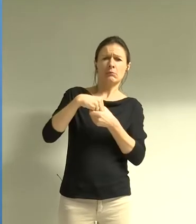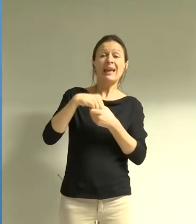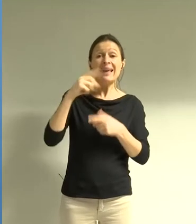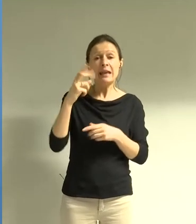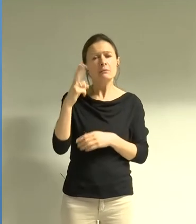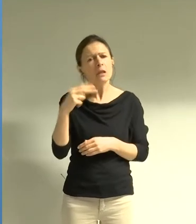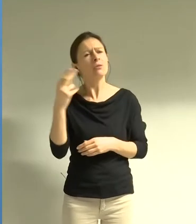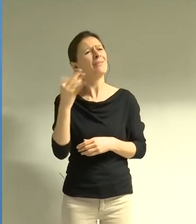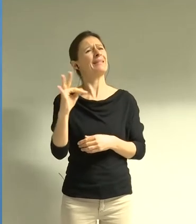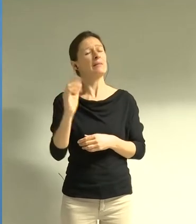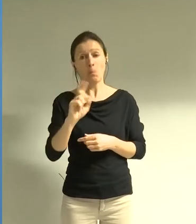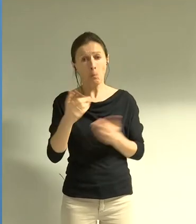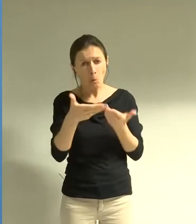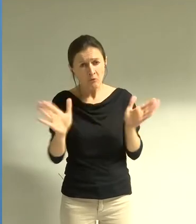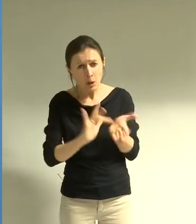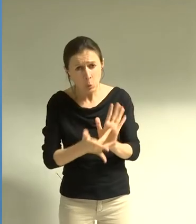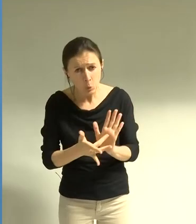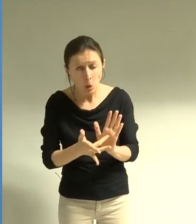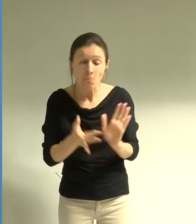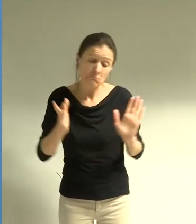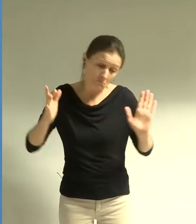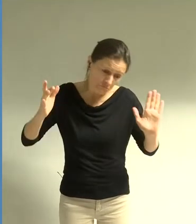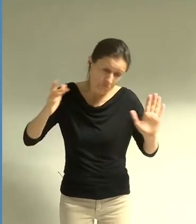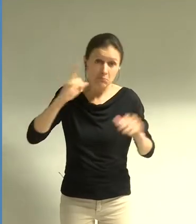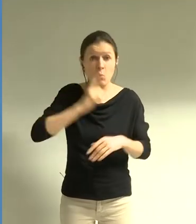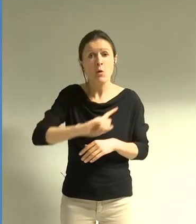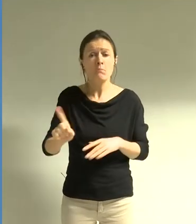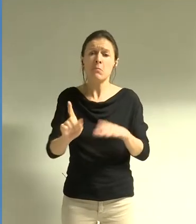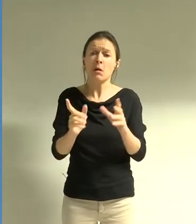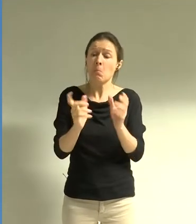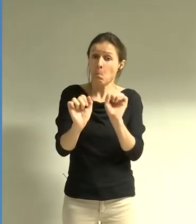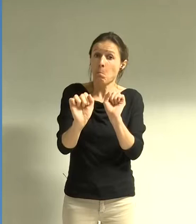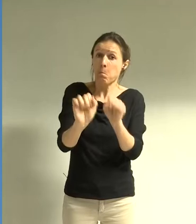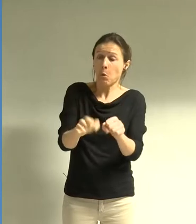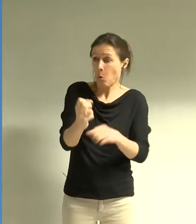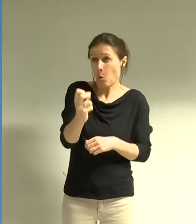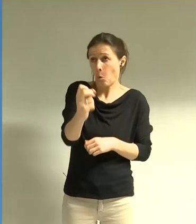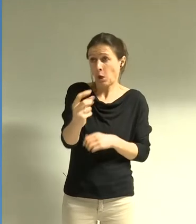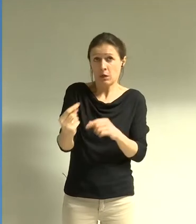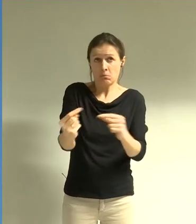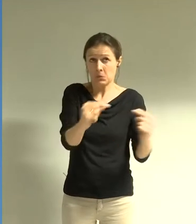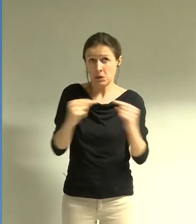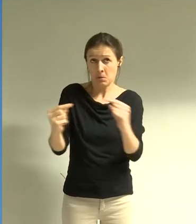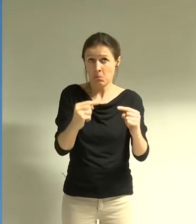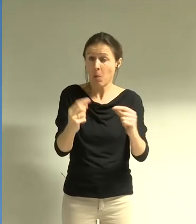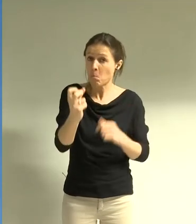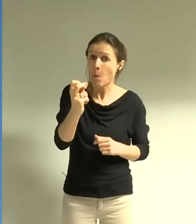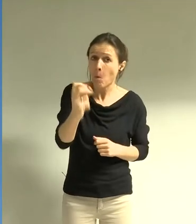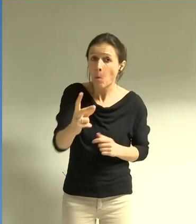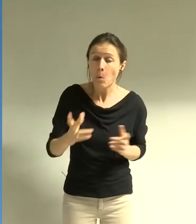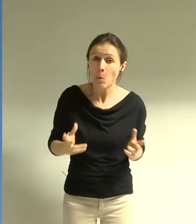pourquoi pas vous avez la possibilité de le faire et le débat peut légitimement être posée